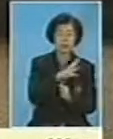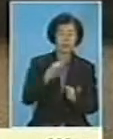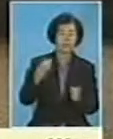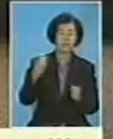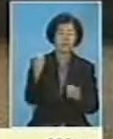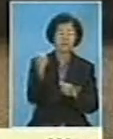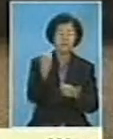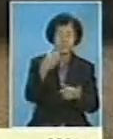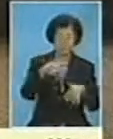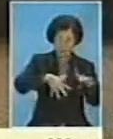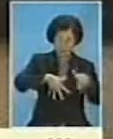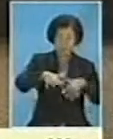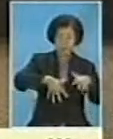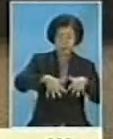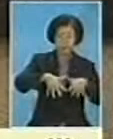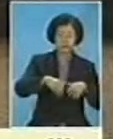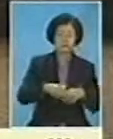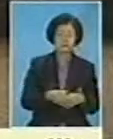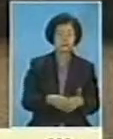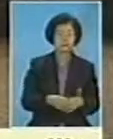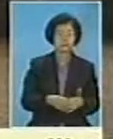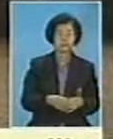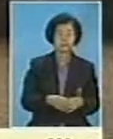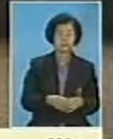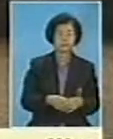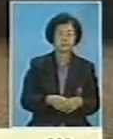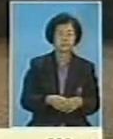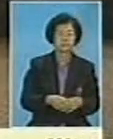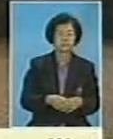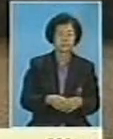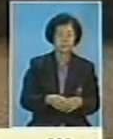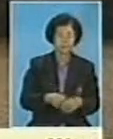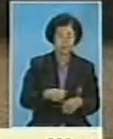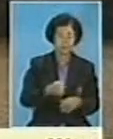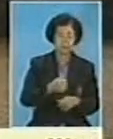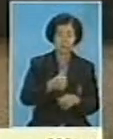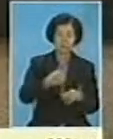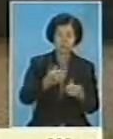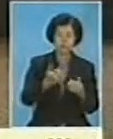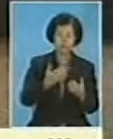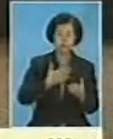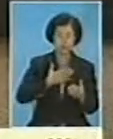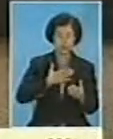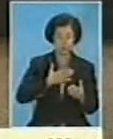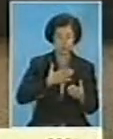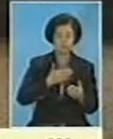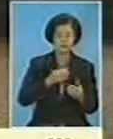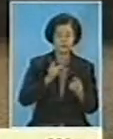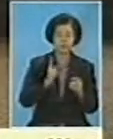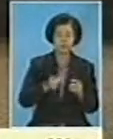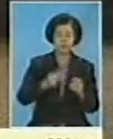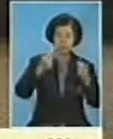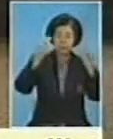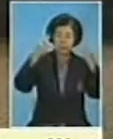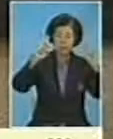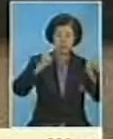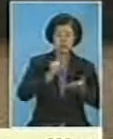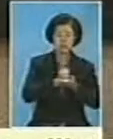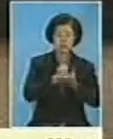นท่านประธานที่เคารพครับในขณะที่ผมเป็นรัฐมนตรีช่วยว่าการกระทรวง